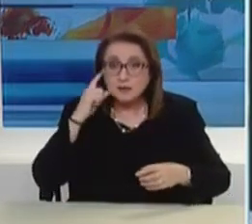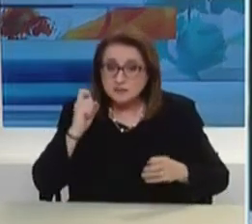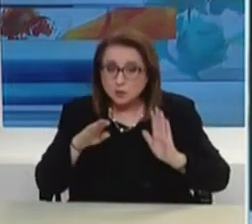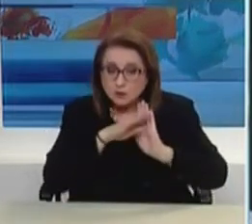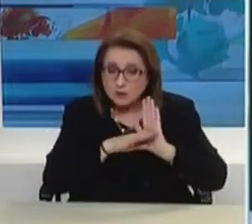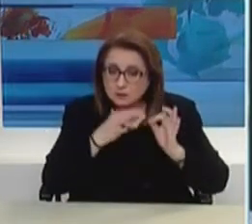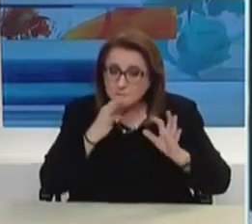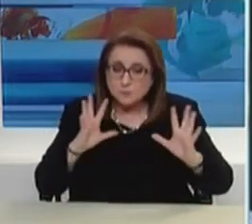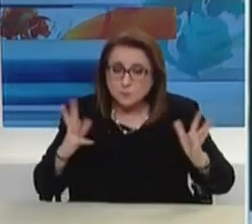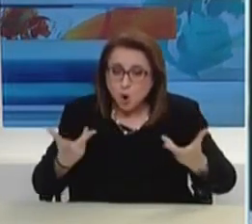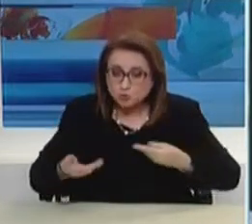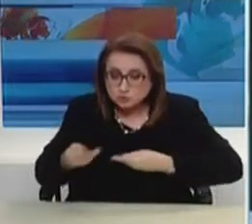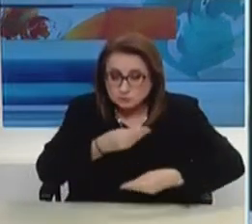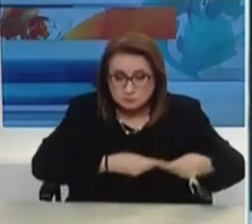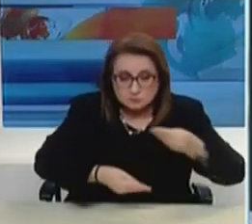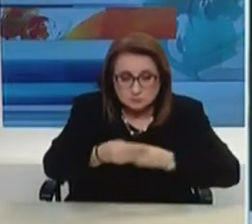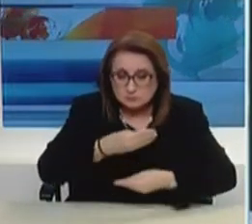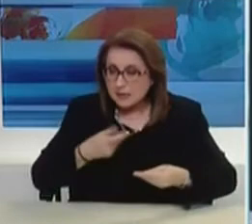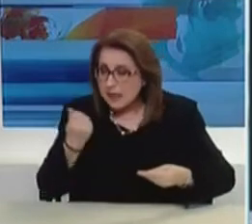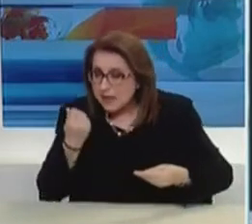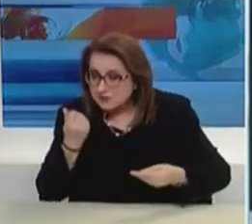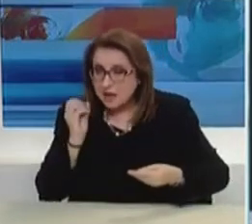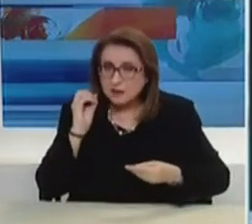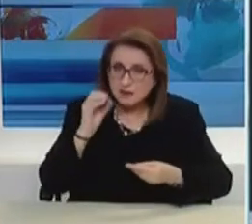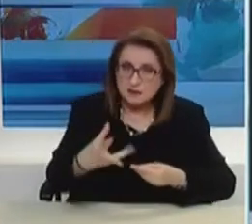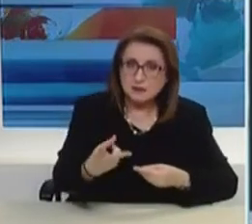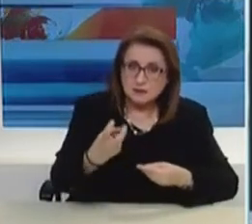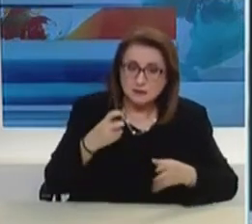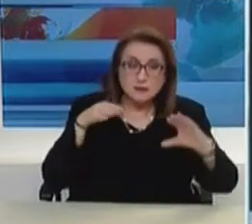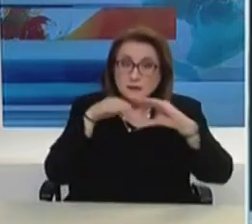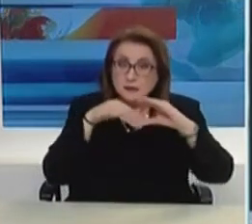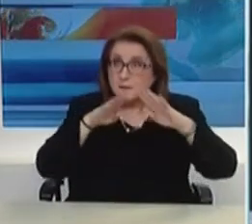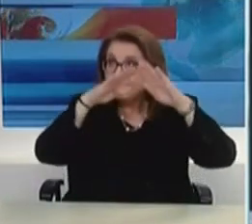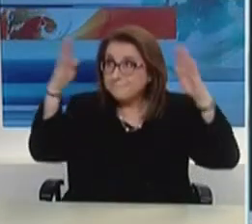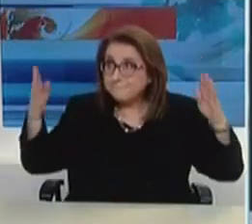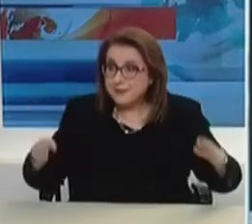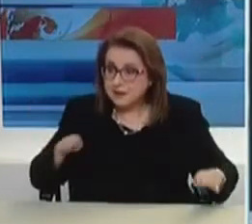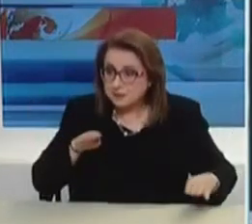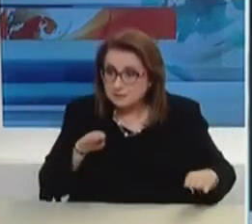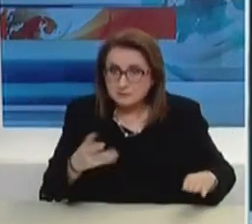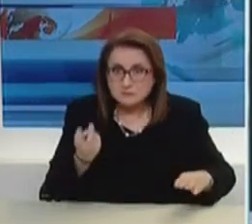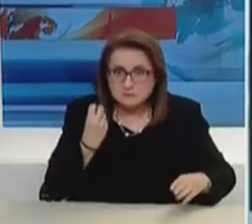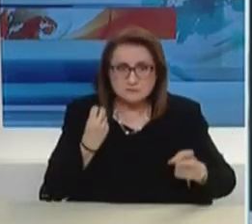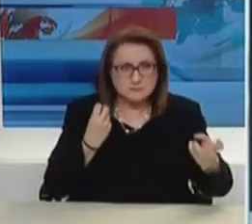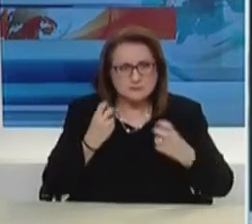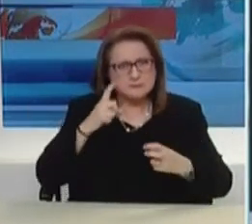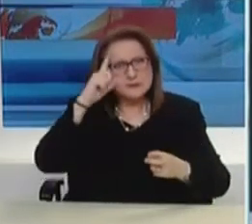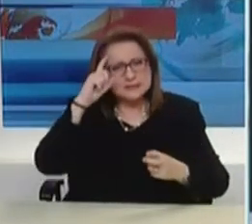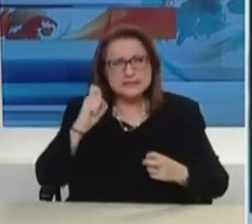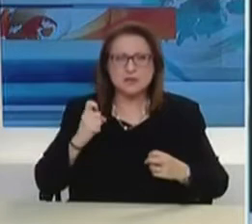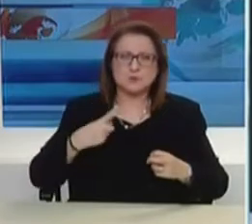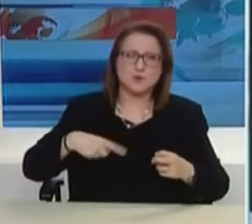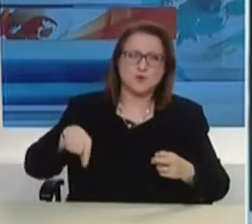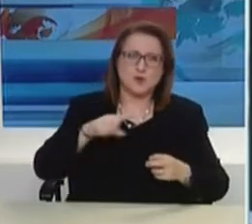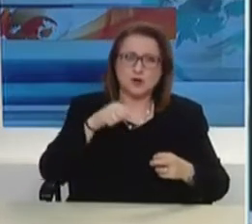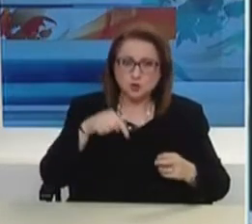την ελεύθερη συναλλαγή μας σε περιστάσεις οι οποίες είναι εξαιρετικά ευαίσθητες και κρίσιμες για